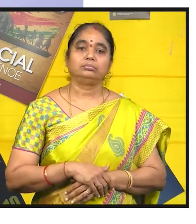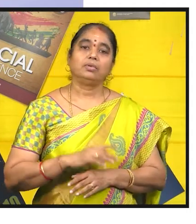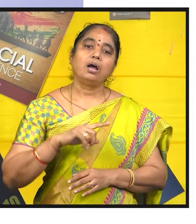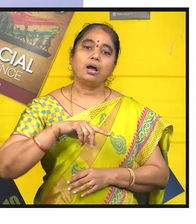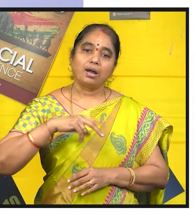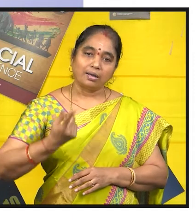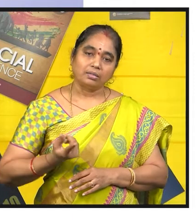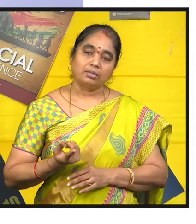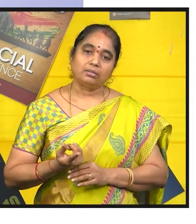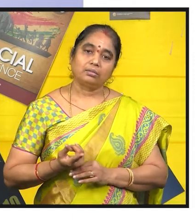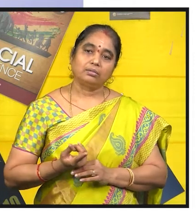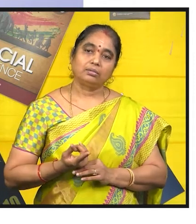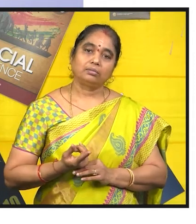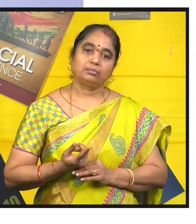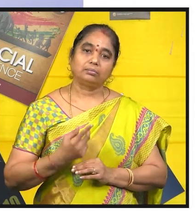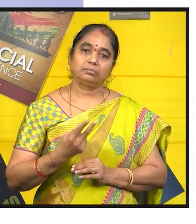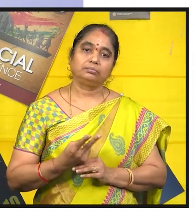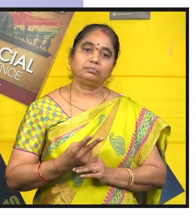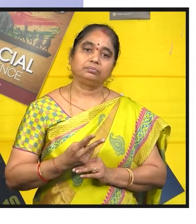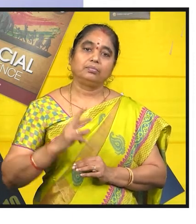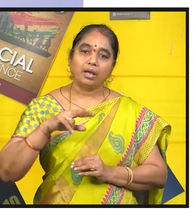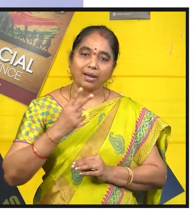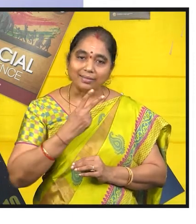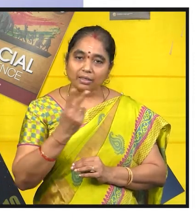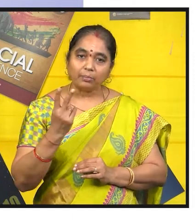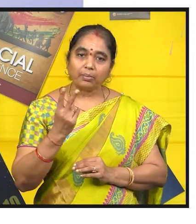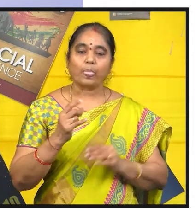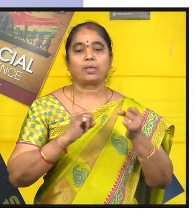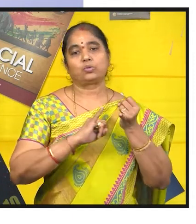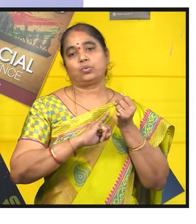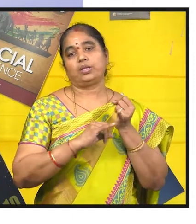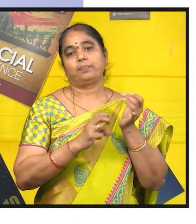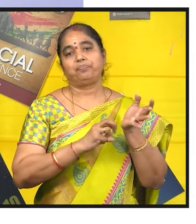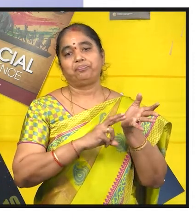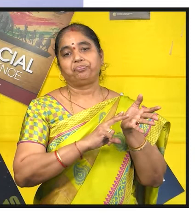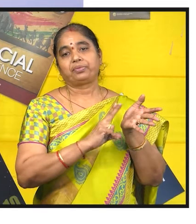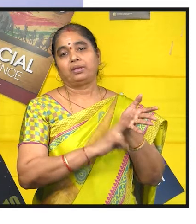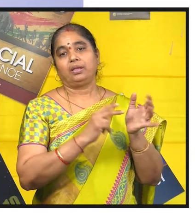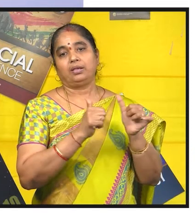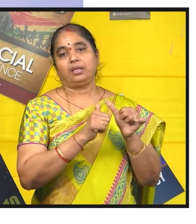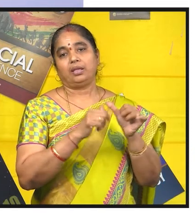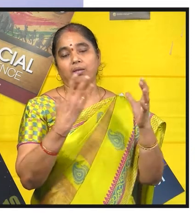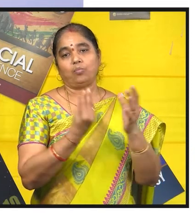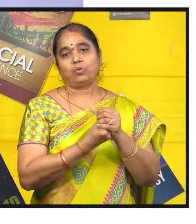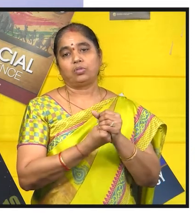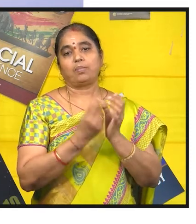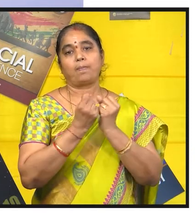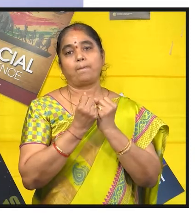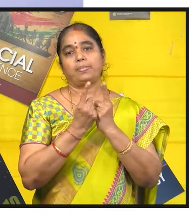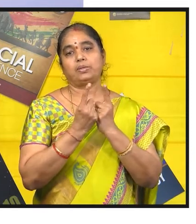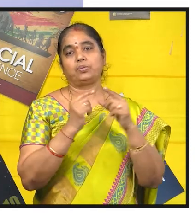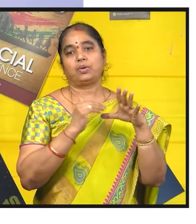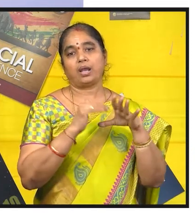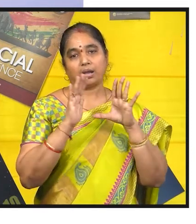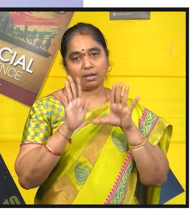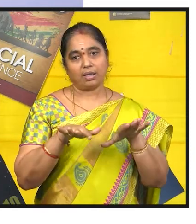முடியும். அதுக்கடுத்தது நம்ம பார்க்குறோம், அதை ஒன்றை மட்டும் இதில் பார்க்கலாம். என்ன பார்க்க போகிறோம்னு சொன்னால் சோடியத்துக்கு வரப்போகிறோம். சோடியத்தில் மொத்தம்